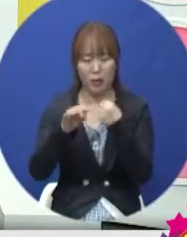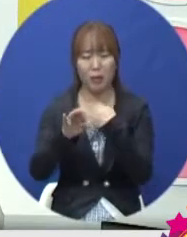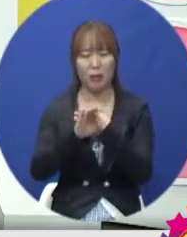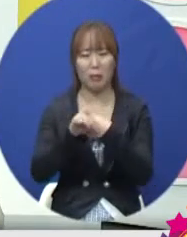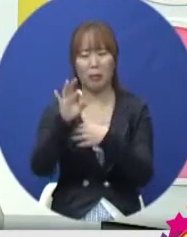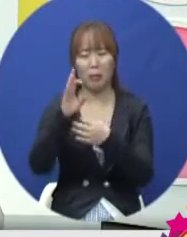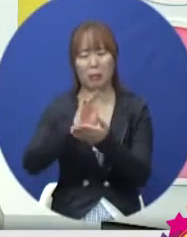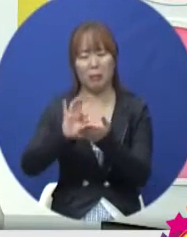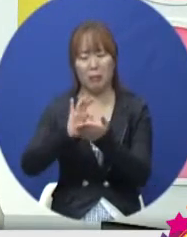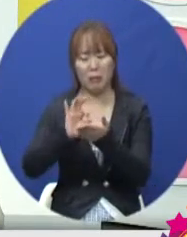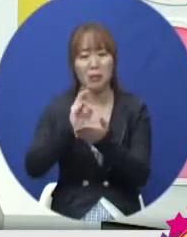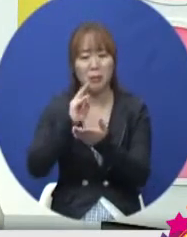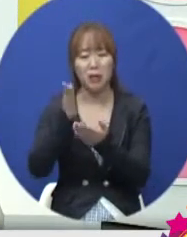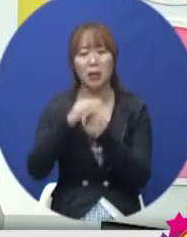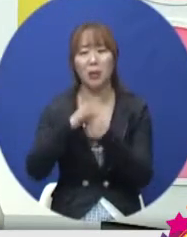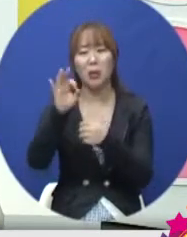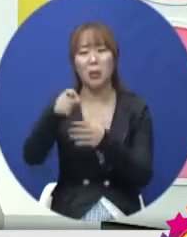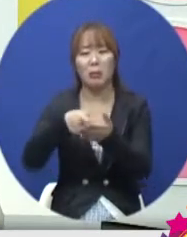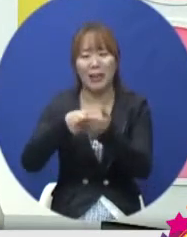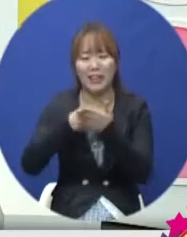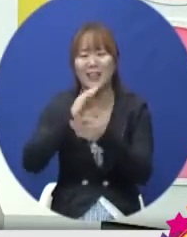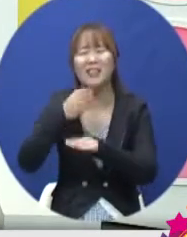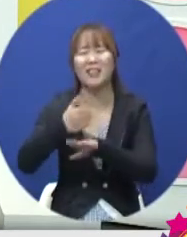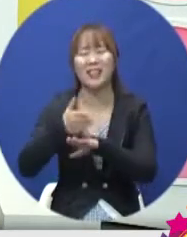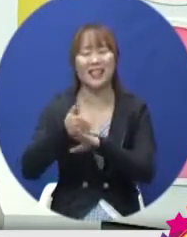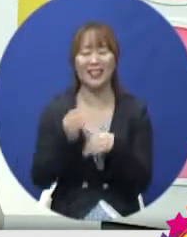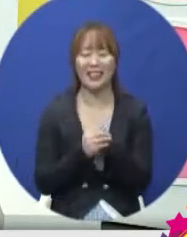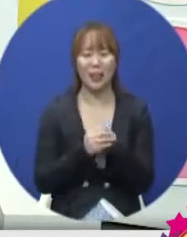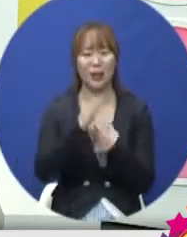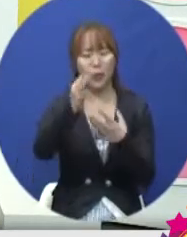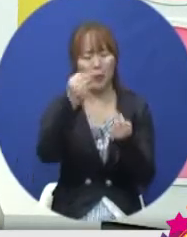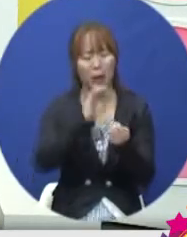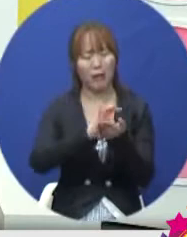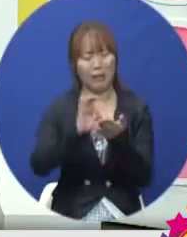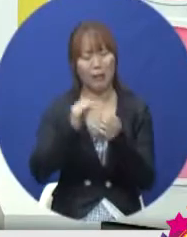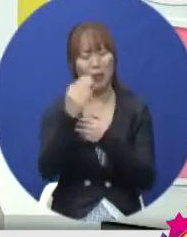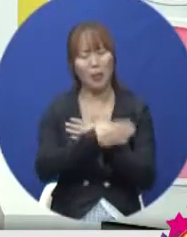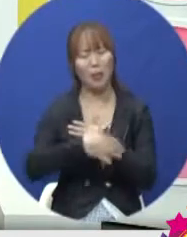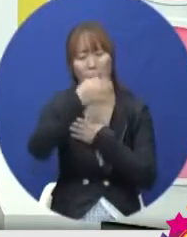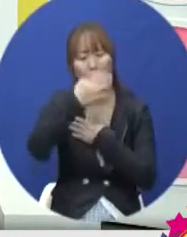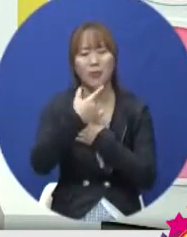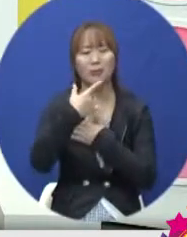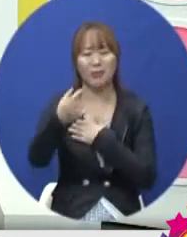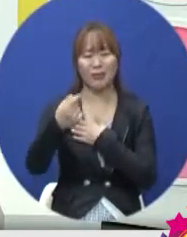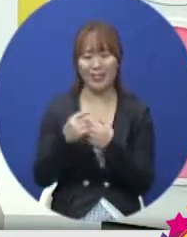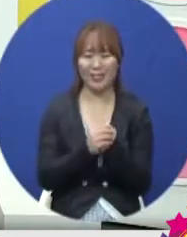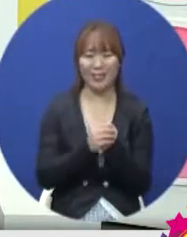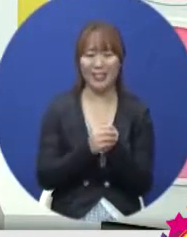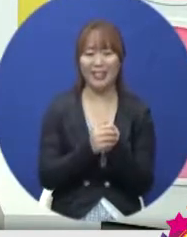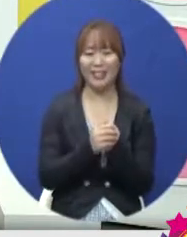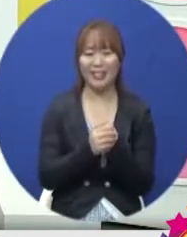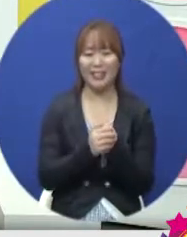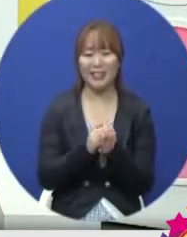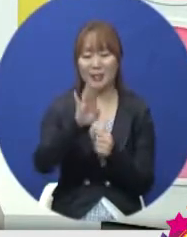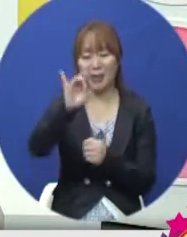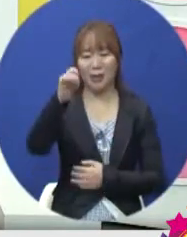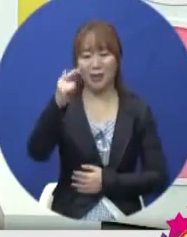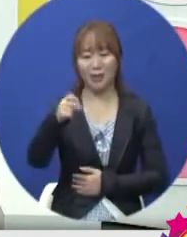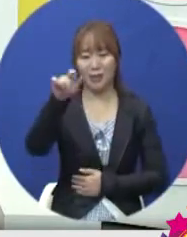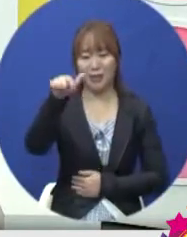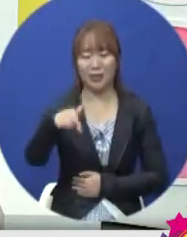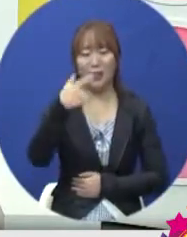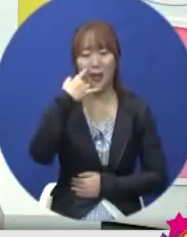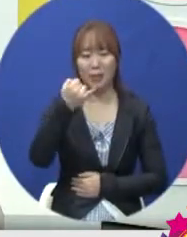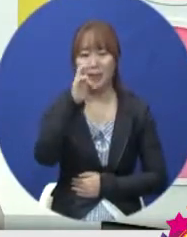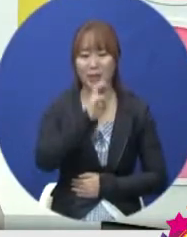드는데, 돈 안 들게 해줘서 고맙다. 돈도 많이 들고 몸도 힘들고. 네, 알겠습니다. 그렇다, 그렇다. 자, 배은숙